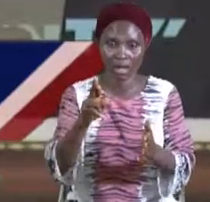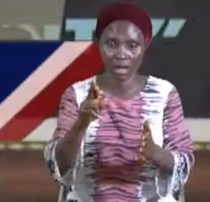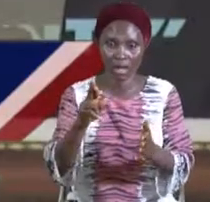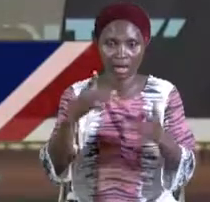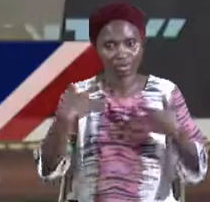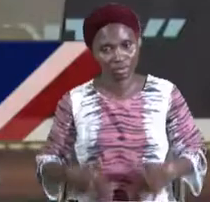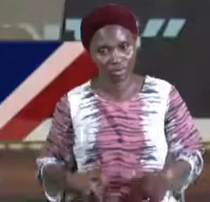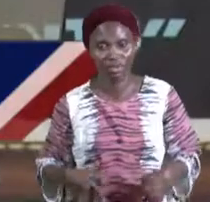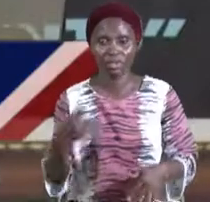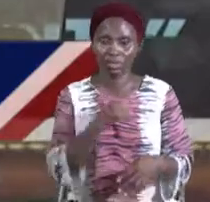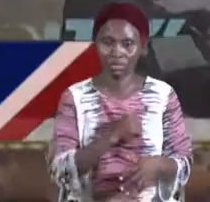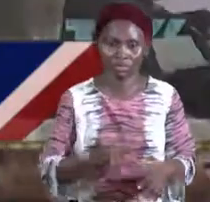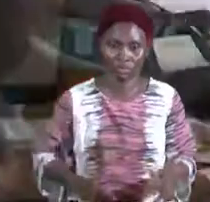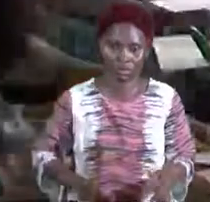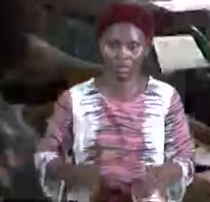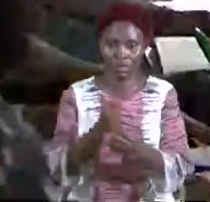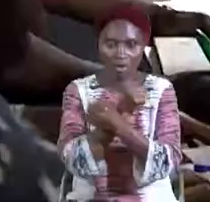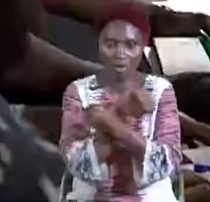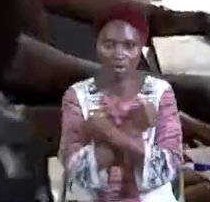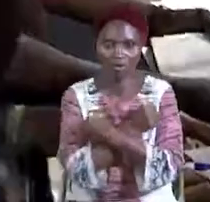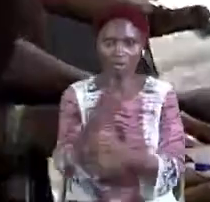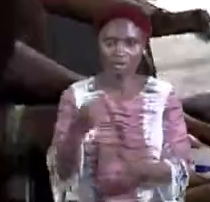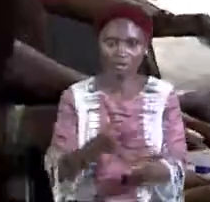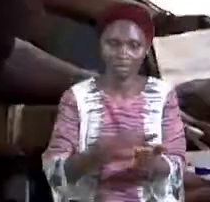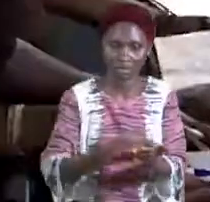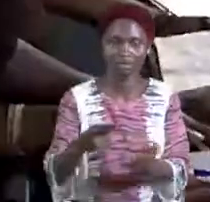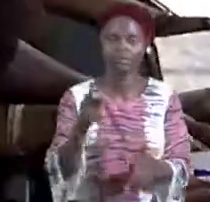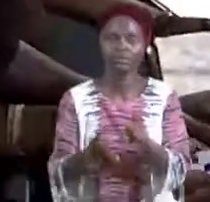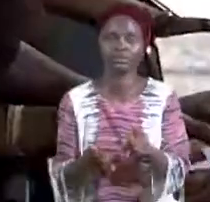L'Éternel aime les justes.